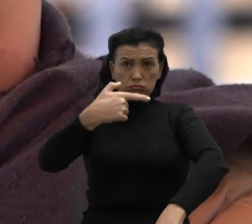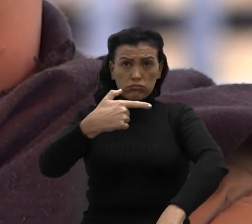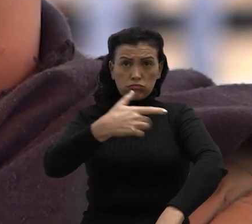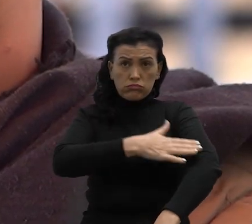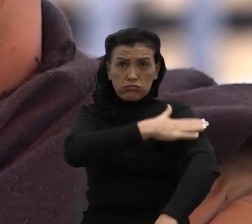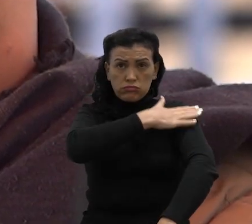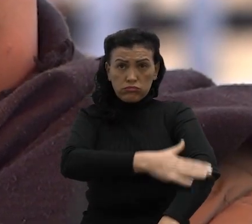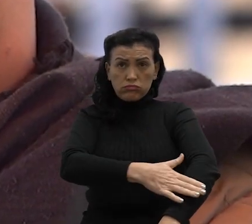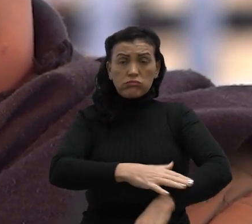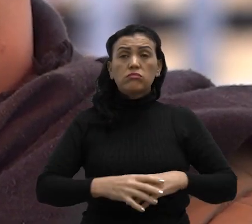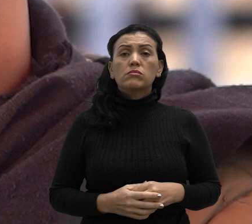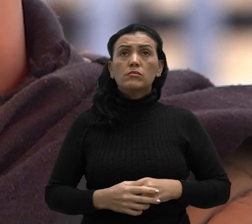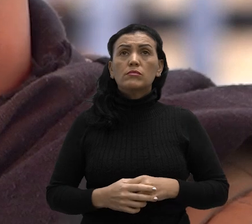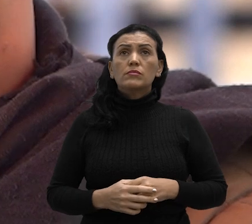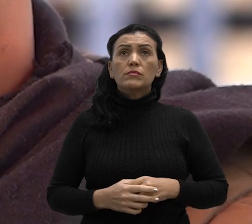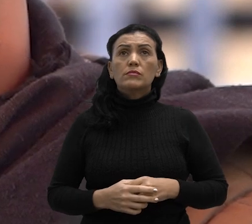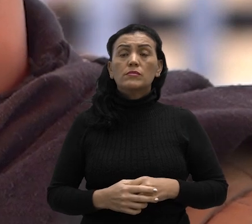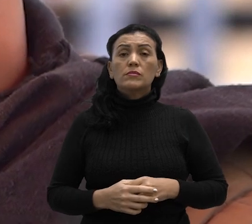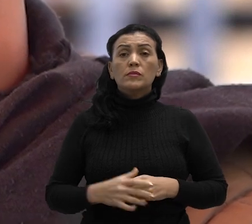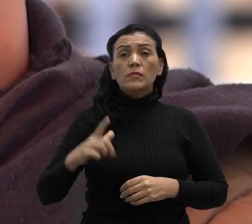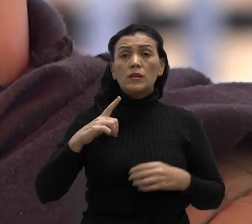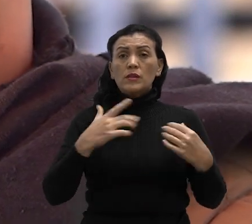أكلت طلق متفجر في إيدي اليمين